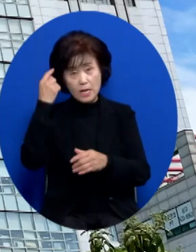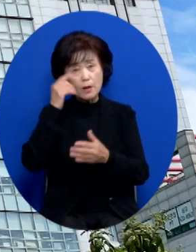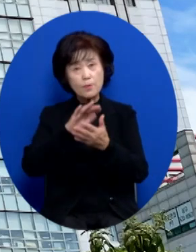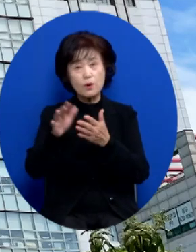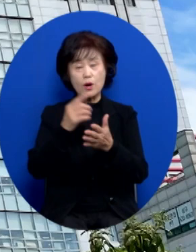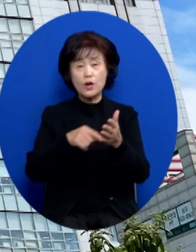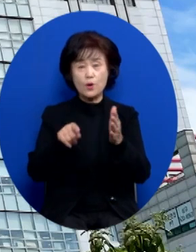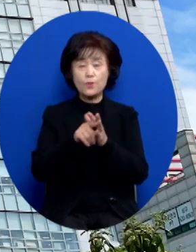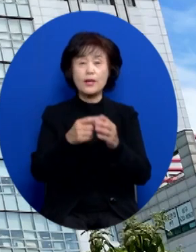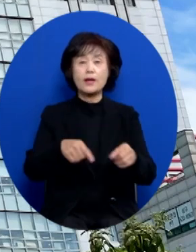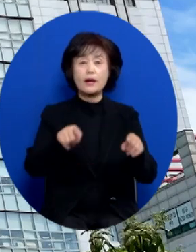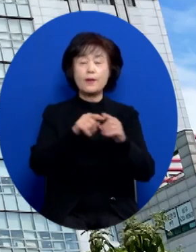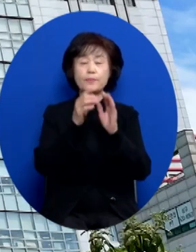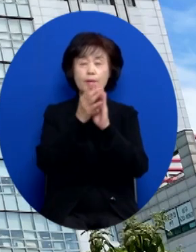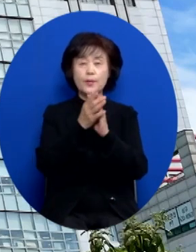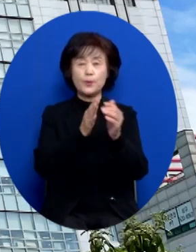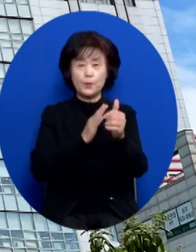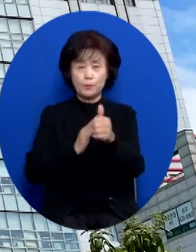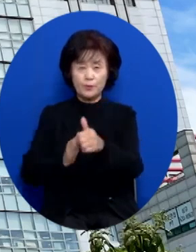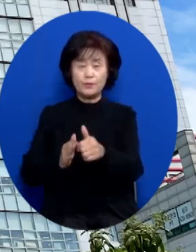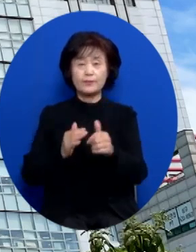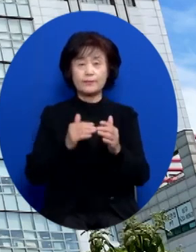함께 기도하자고 촉구했습니다.